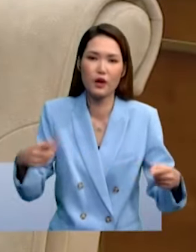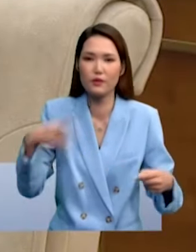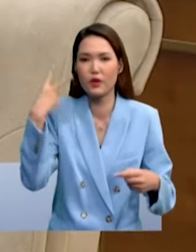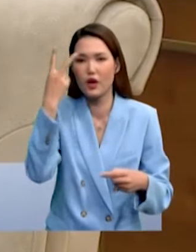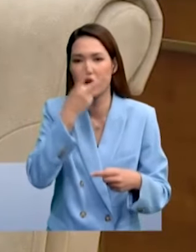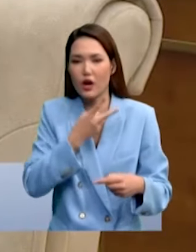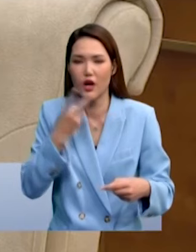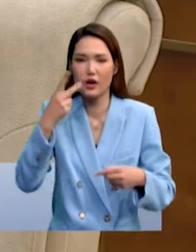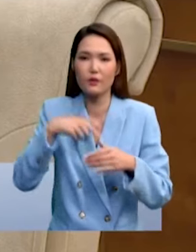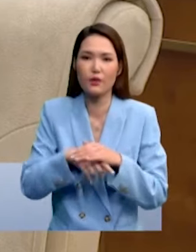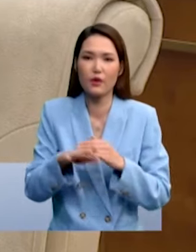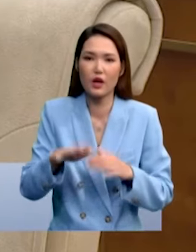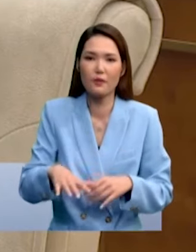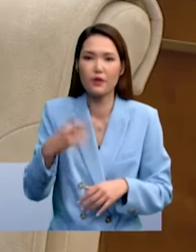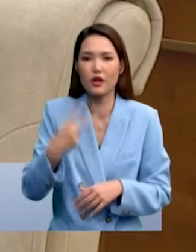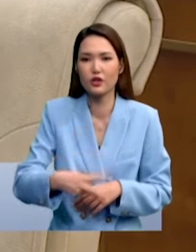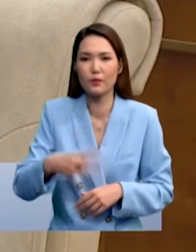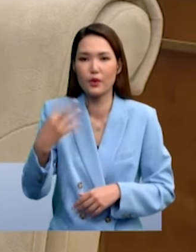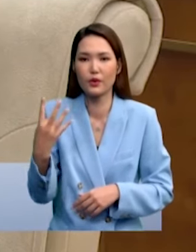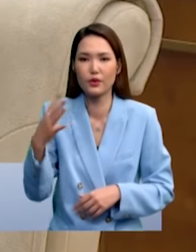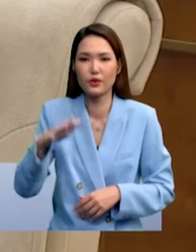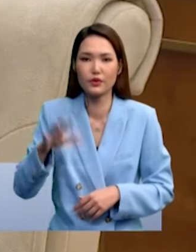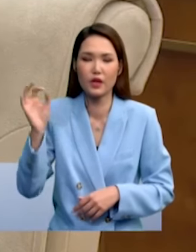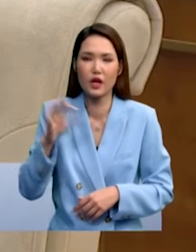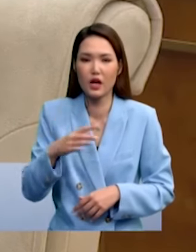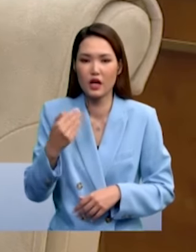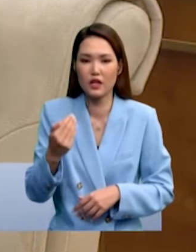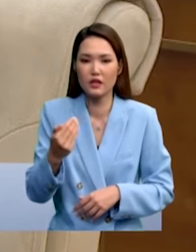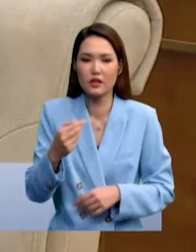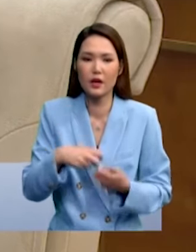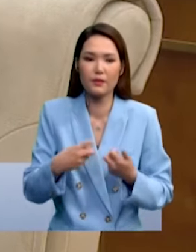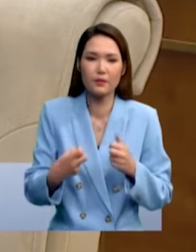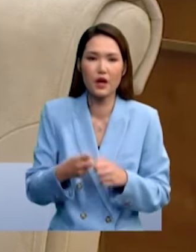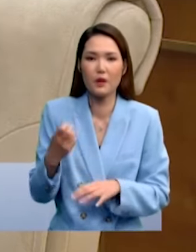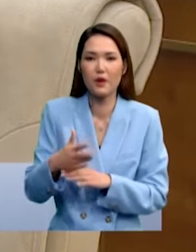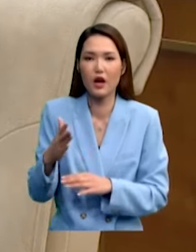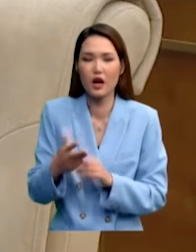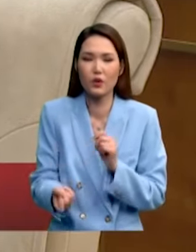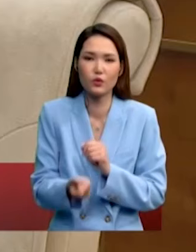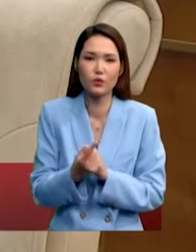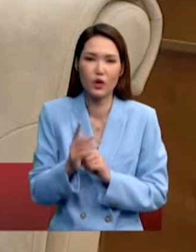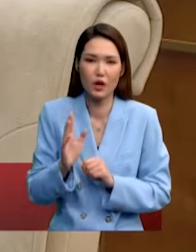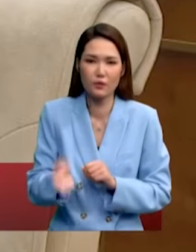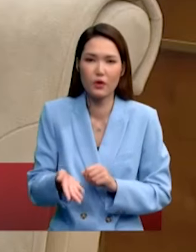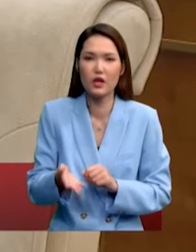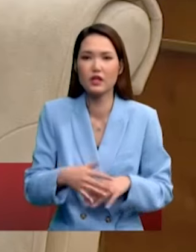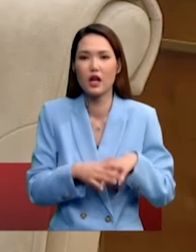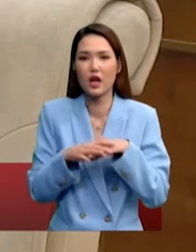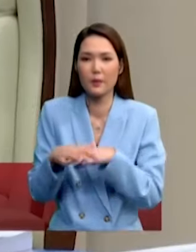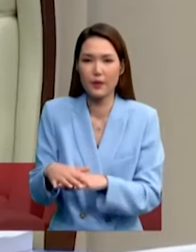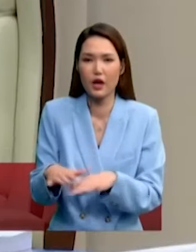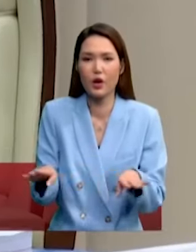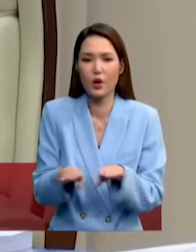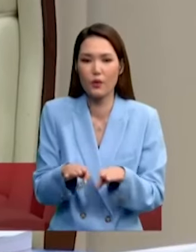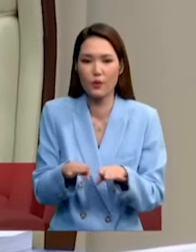жылдың үстіне 24 ай бойы проблемалық кредит туындаса, банк осындай